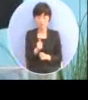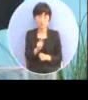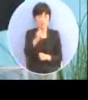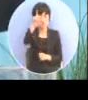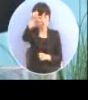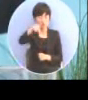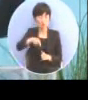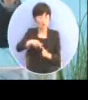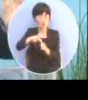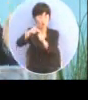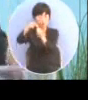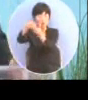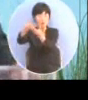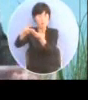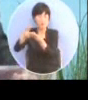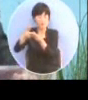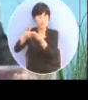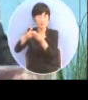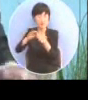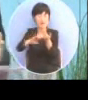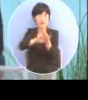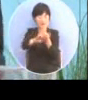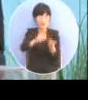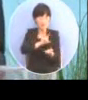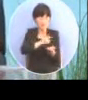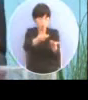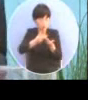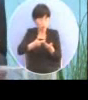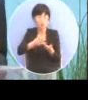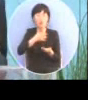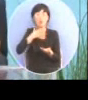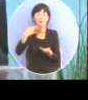Dưới trời này không có danh nào khác ban cho loài người để nhờ đó được cứu.